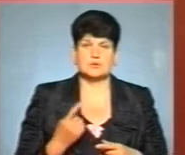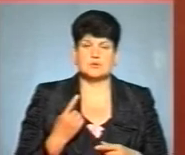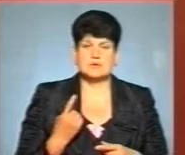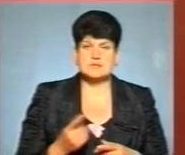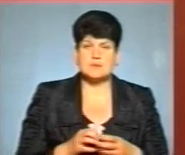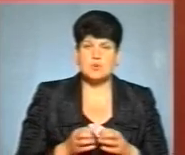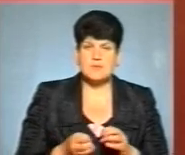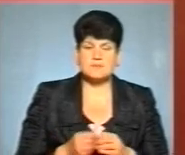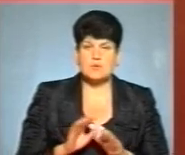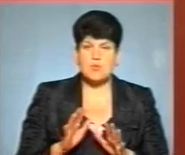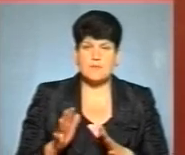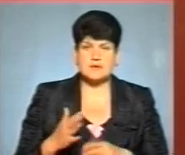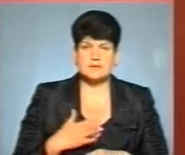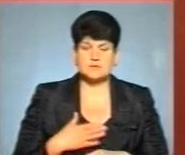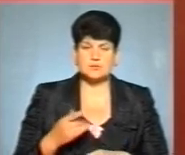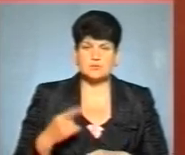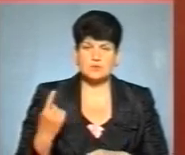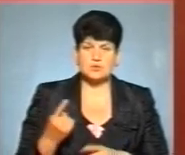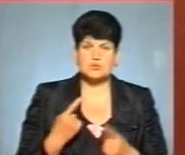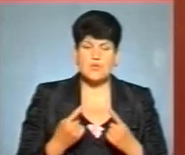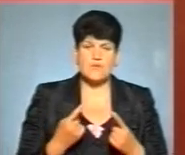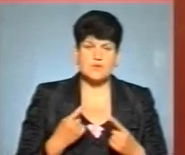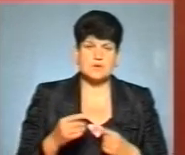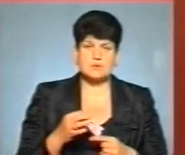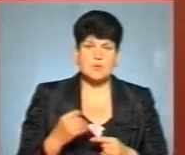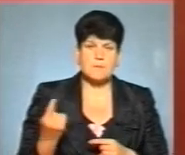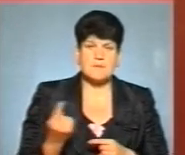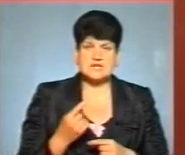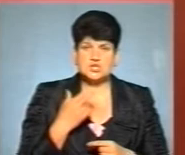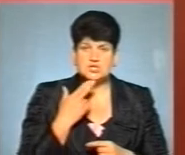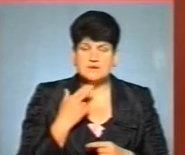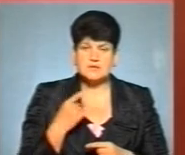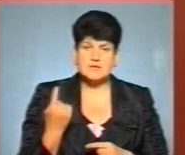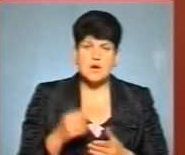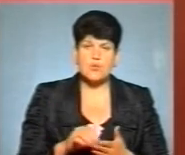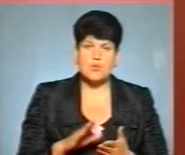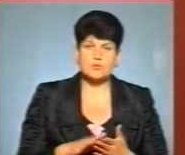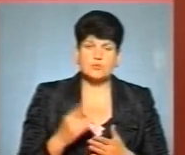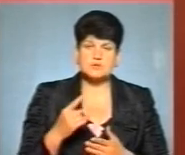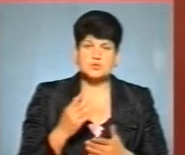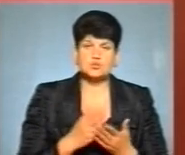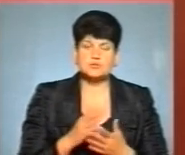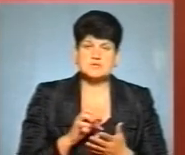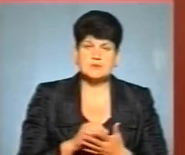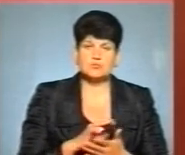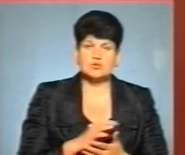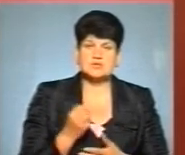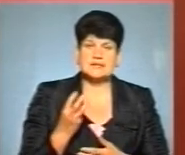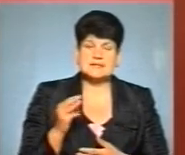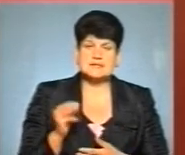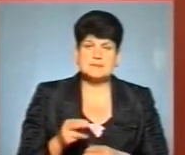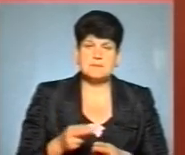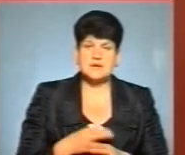найпроблемніших моментів нашої Тернопільщини. Зокрема, якщо говорити про 1 червня, на обліку обласній служби зайнятості перебувало 13 тисяч безробітних,